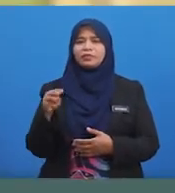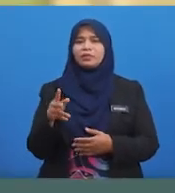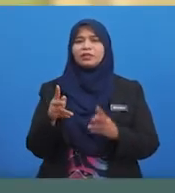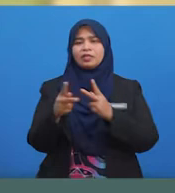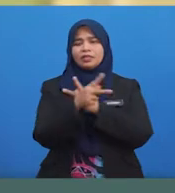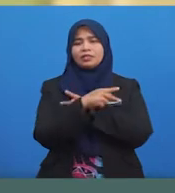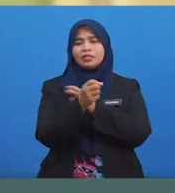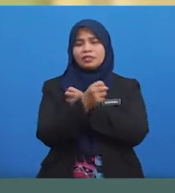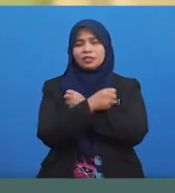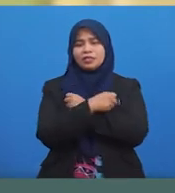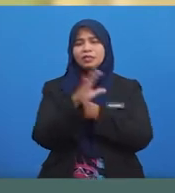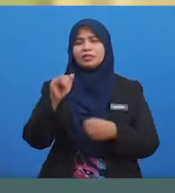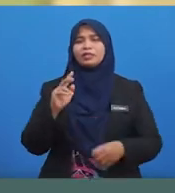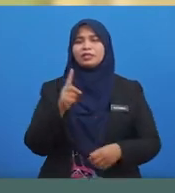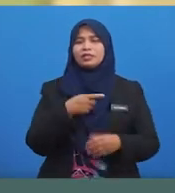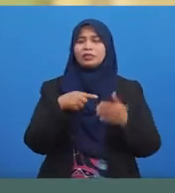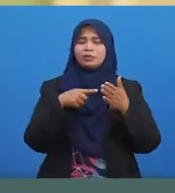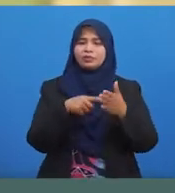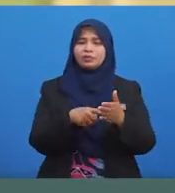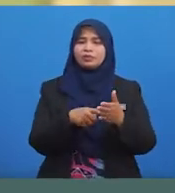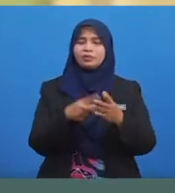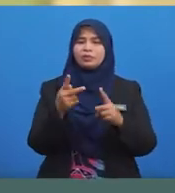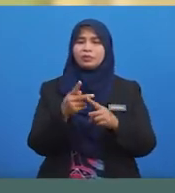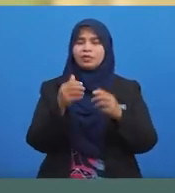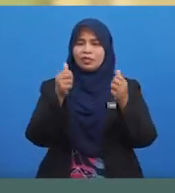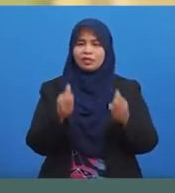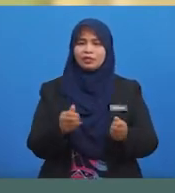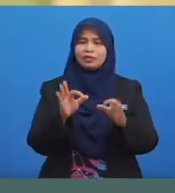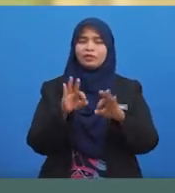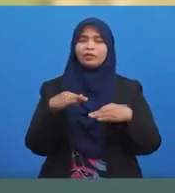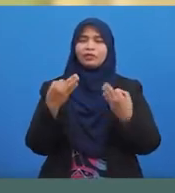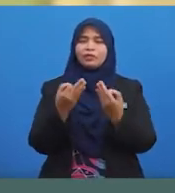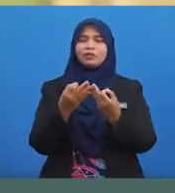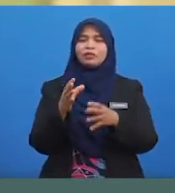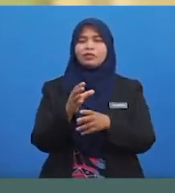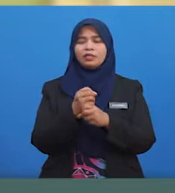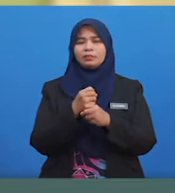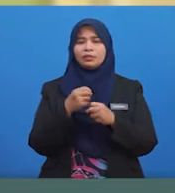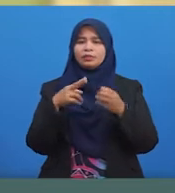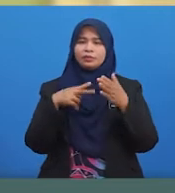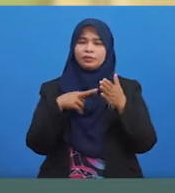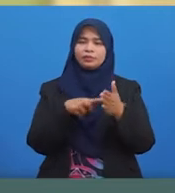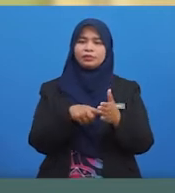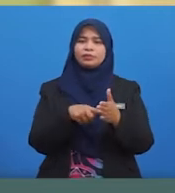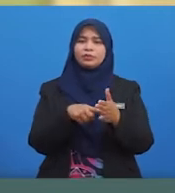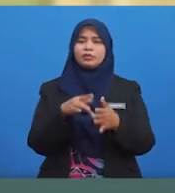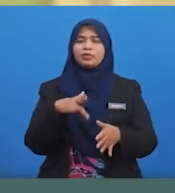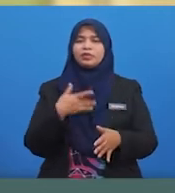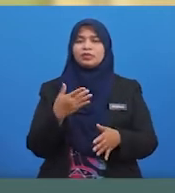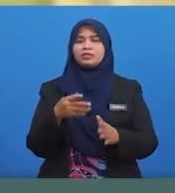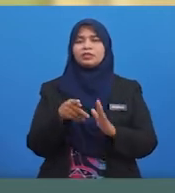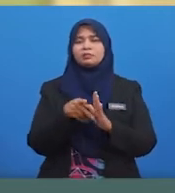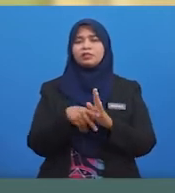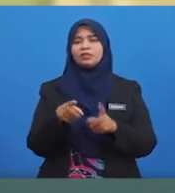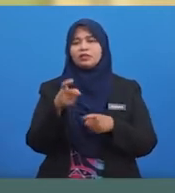sayang yang kita tunjukkan kepada ahli keluarga dapat menunjukkan rasa penghargaan dan